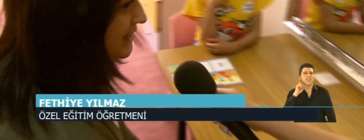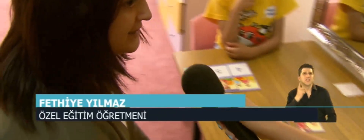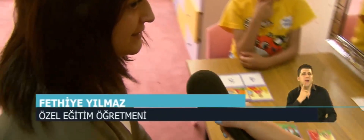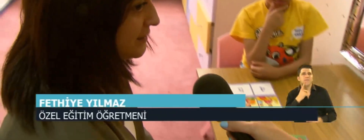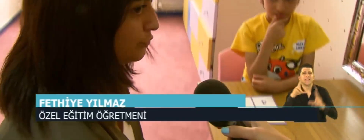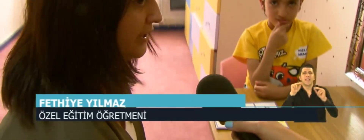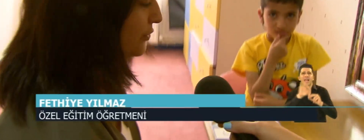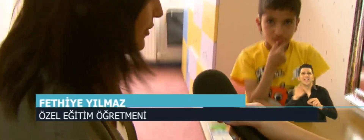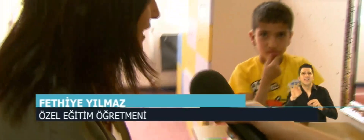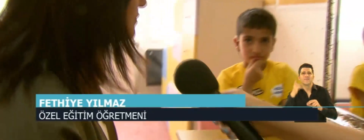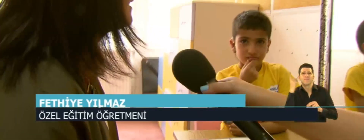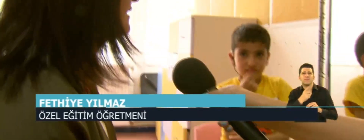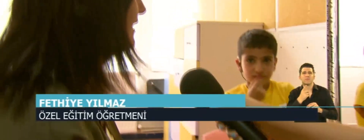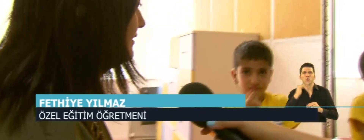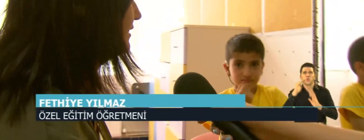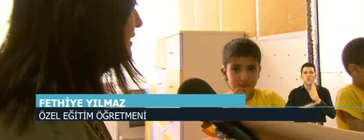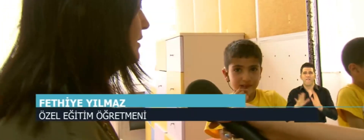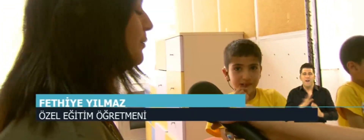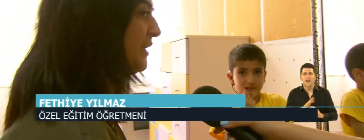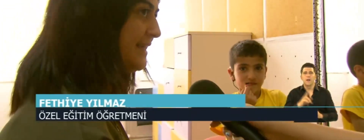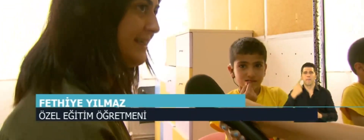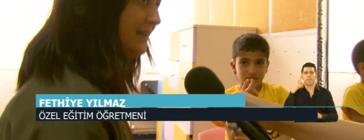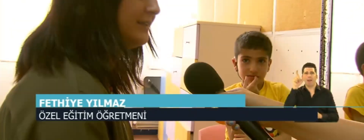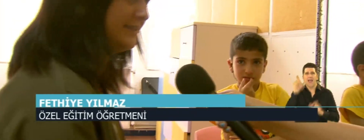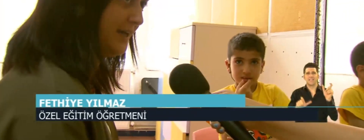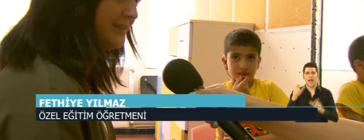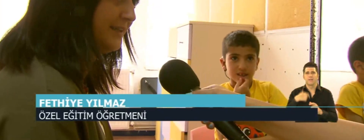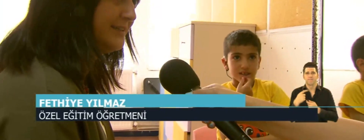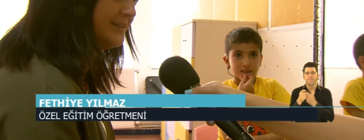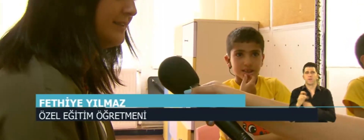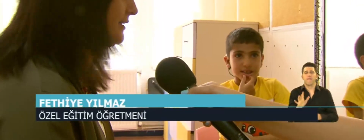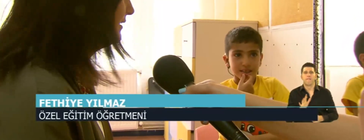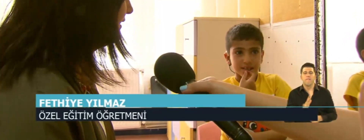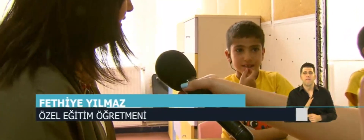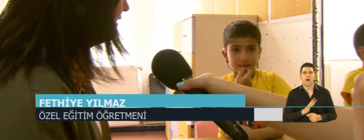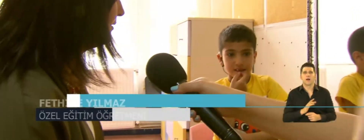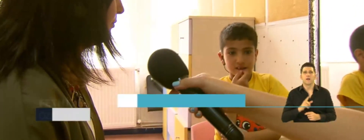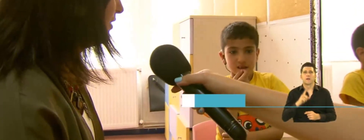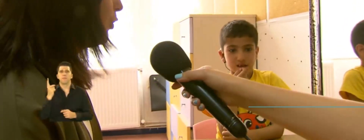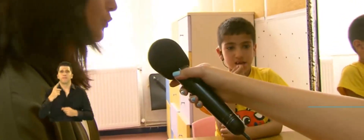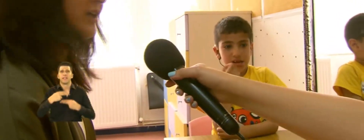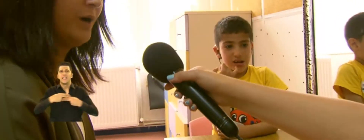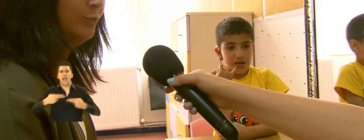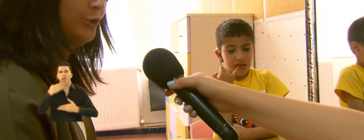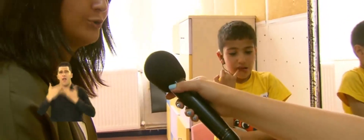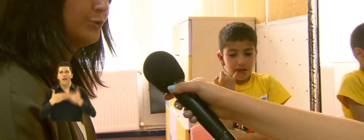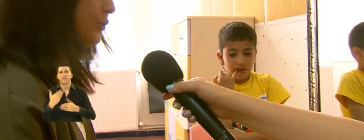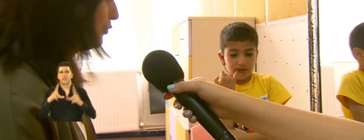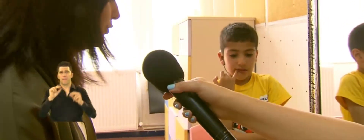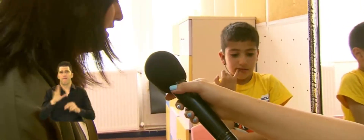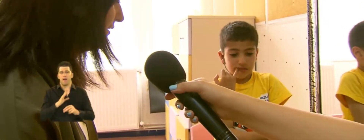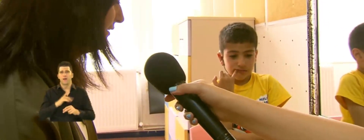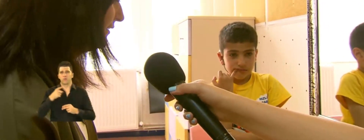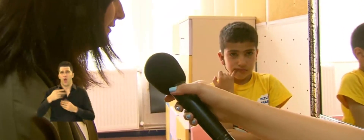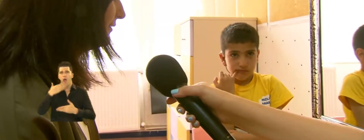İşitme yetersizliği bulunan öğrencimizle bireysel seanstayız. Bir öykü tamamlıyoruz.